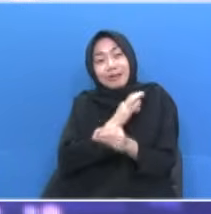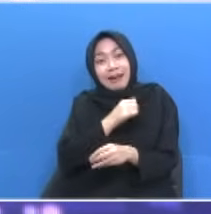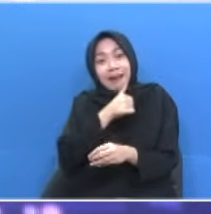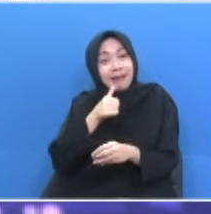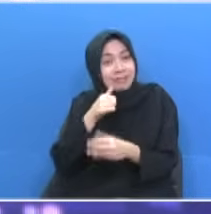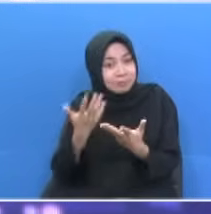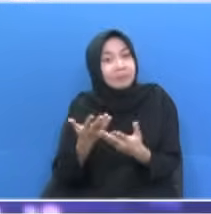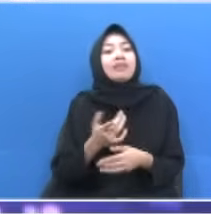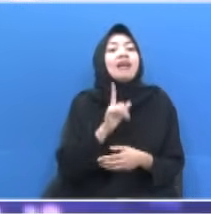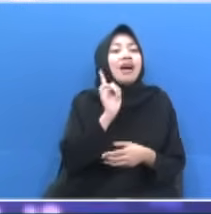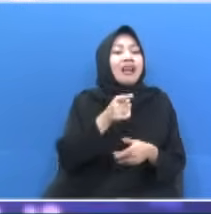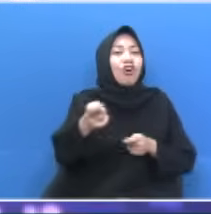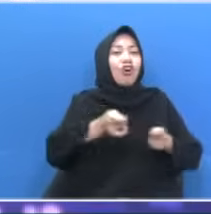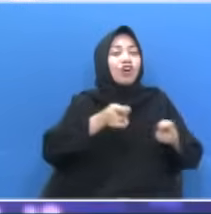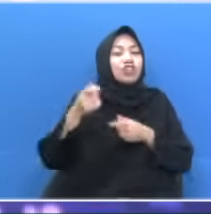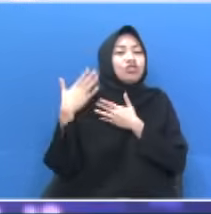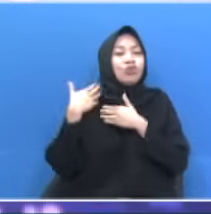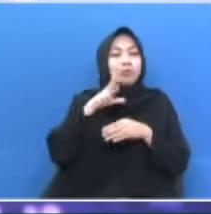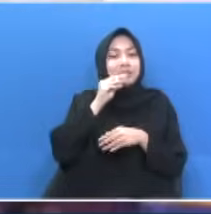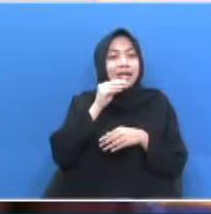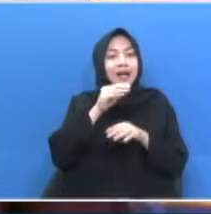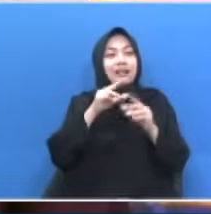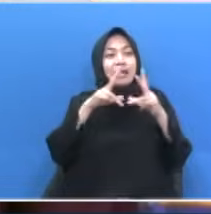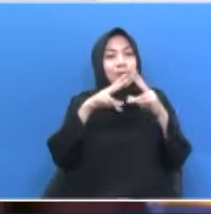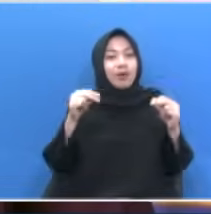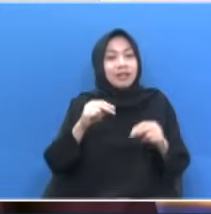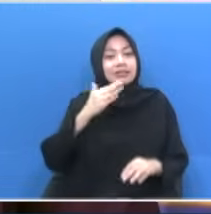herzaki Mahendra koordinator jubir Partai Demokrat